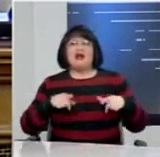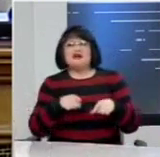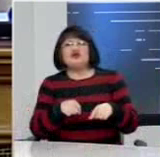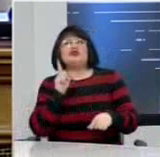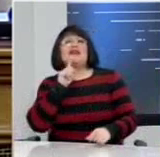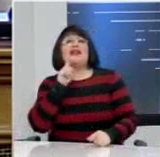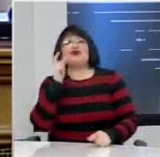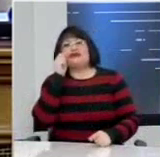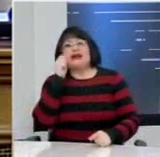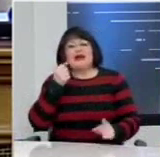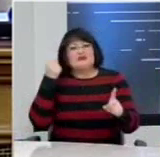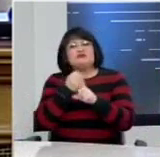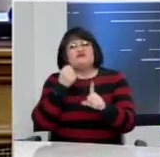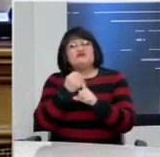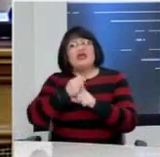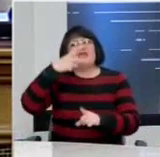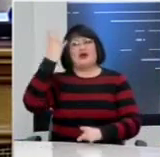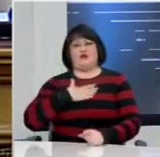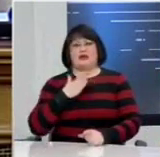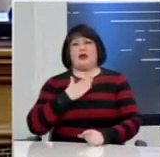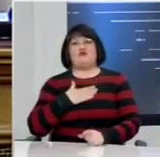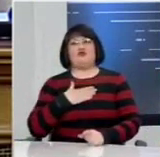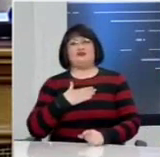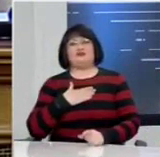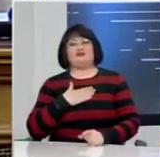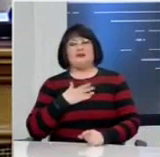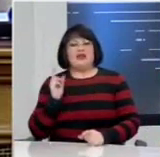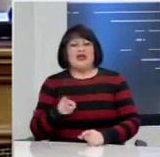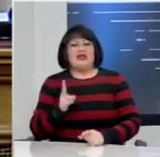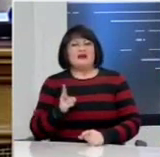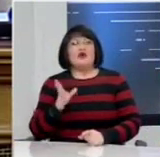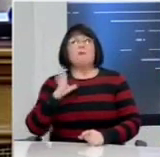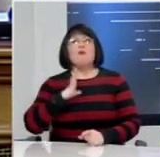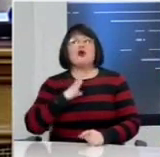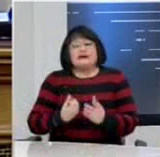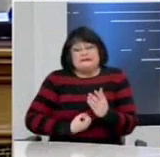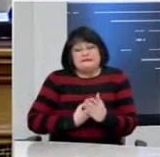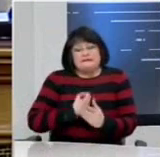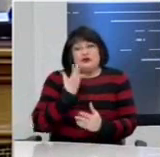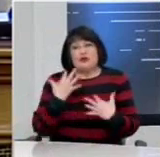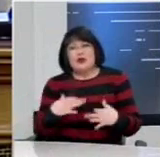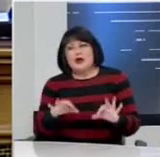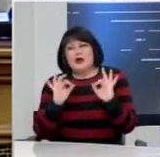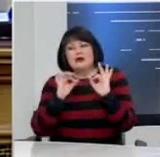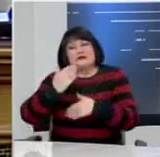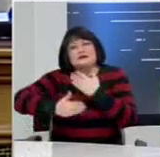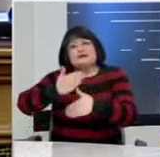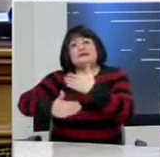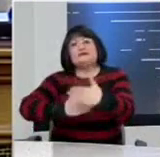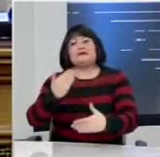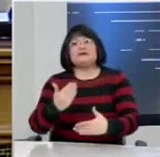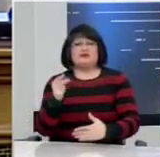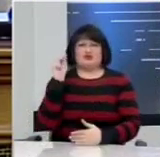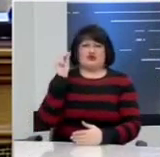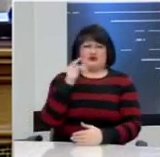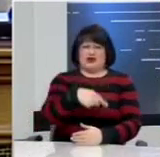νέας που μάχεται για δικαιώματα που απειλούνται, του πολίτη που αρχίζει να νιώθει σιγά σιγά ότι άλλα του